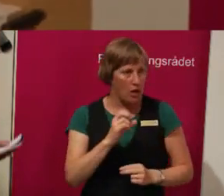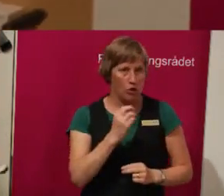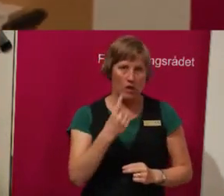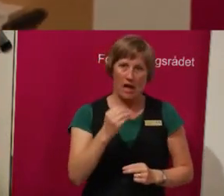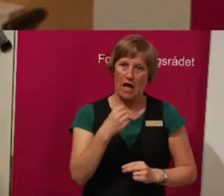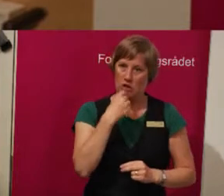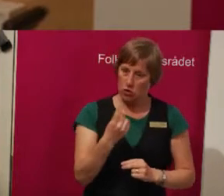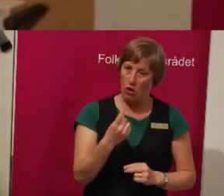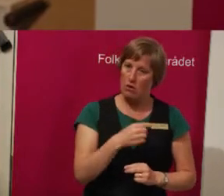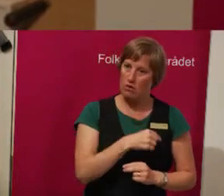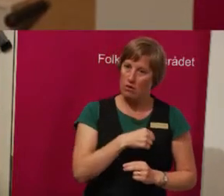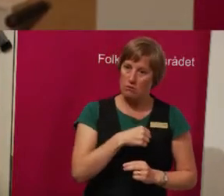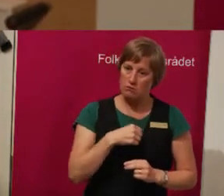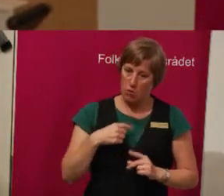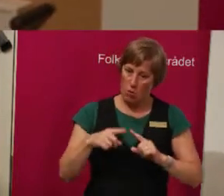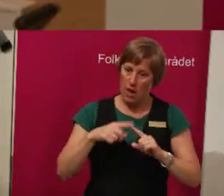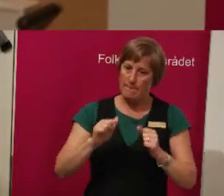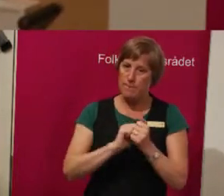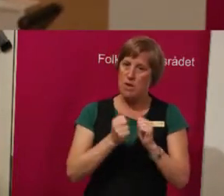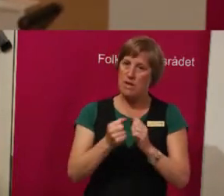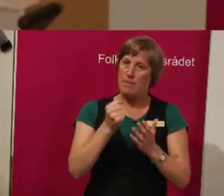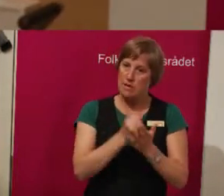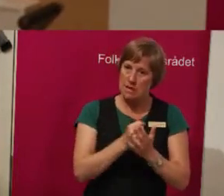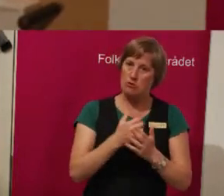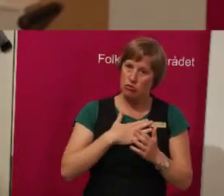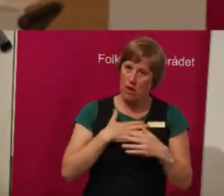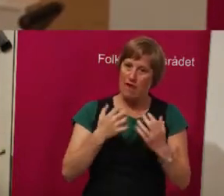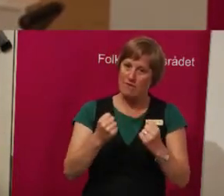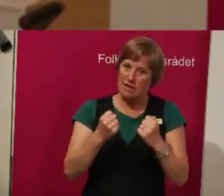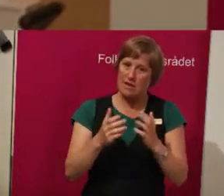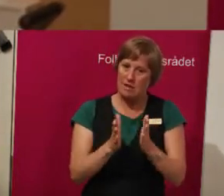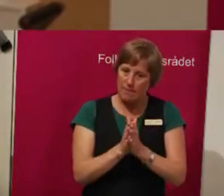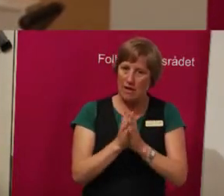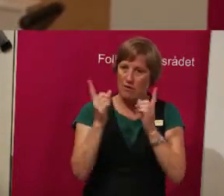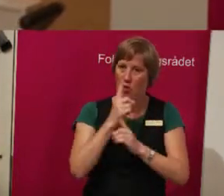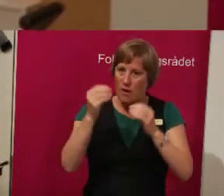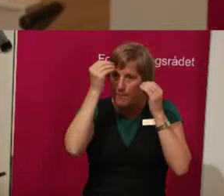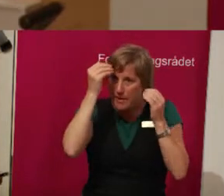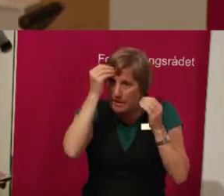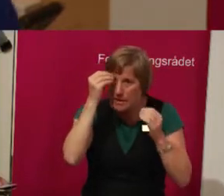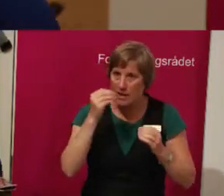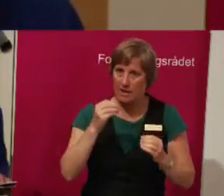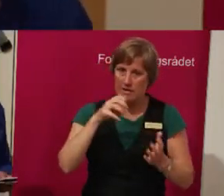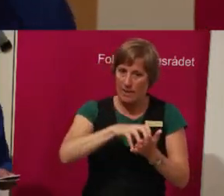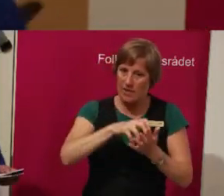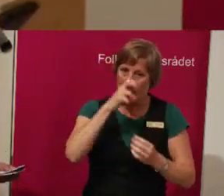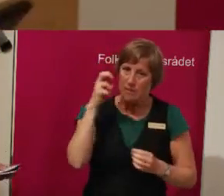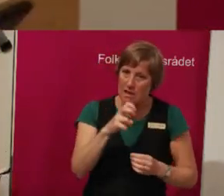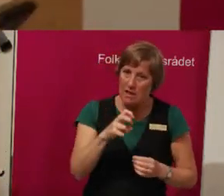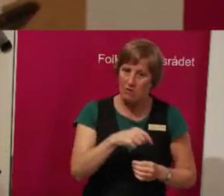tangerat, att man är rätt överens om i de politiska leden om vikten av folkbildning och utifrån ett samhällsperspektiv. Och med det så gör